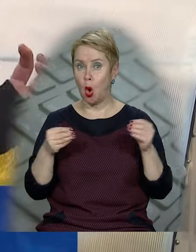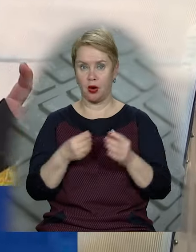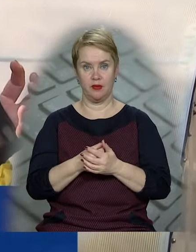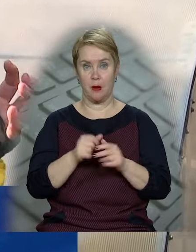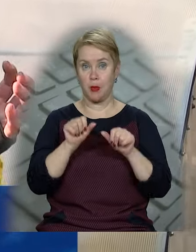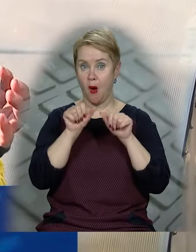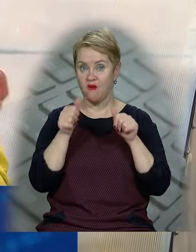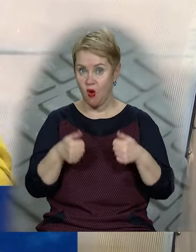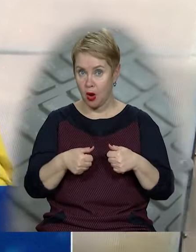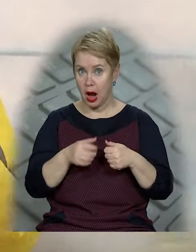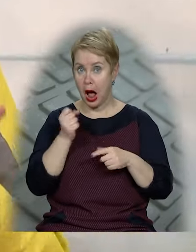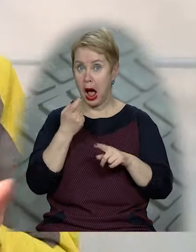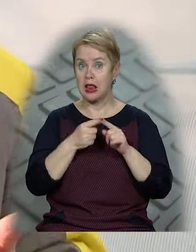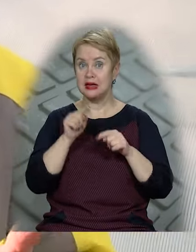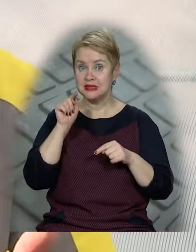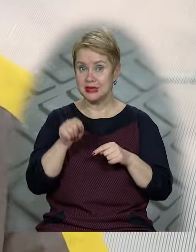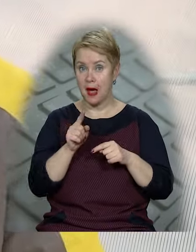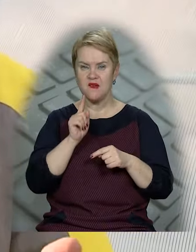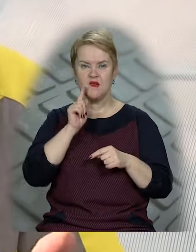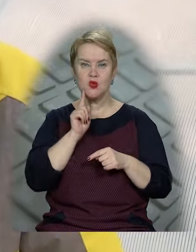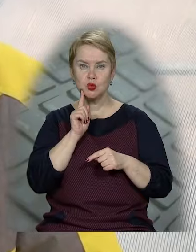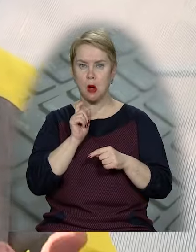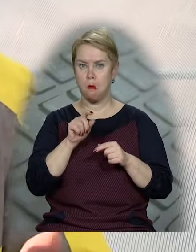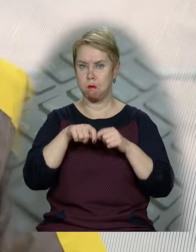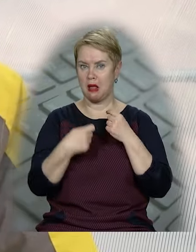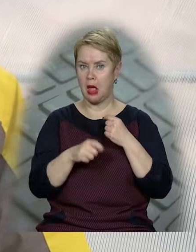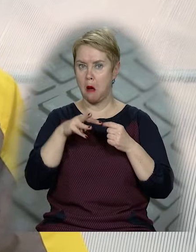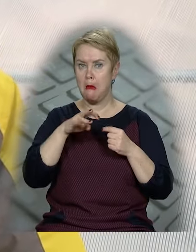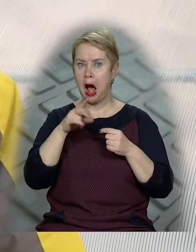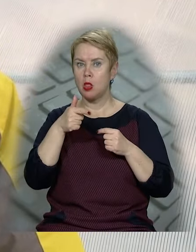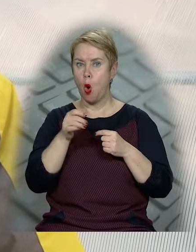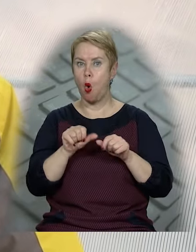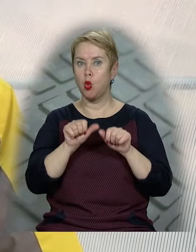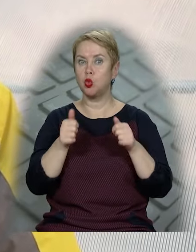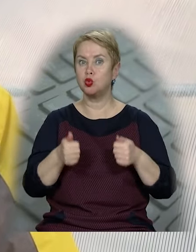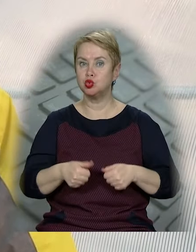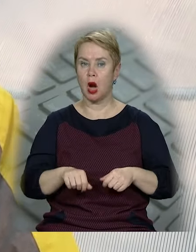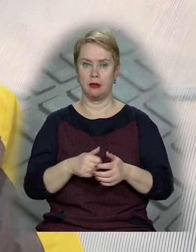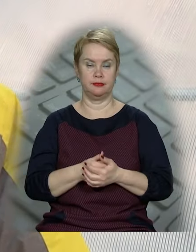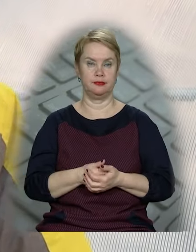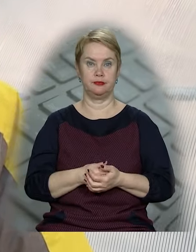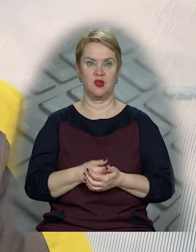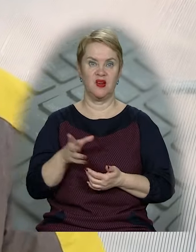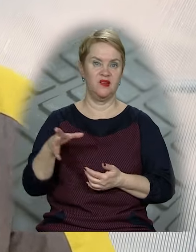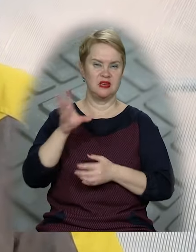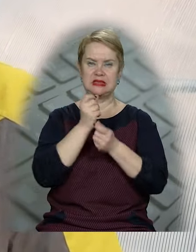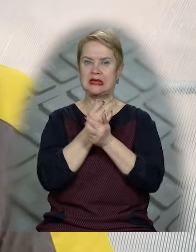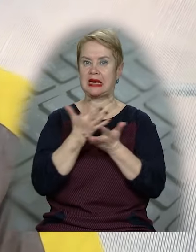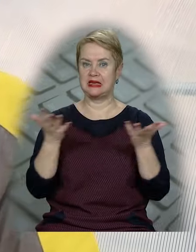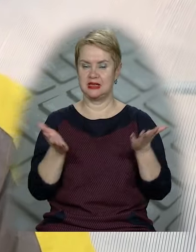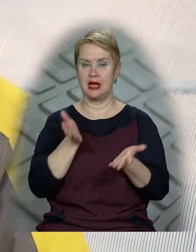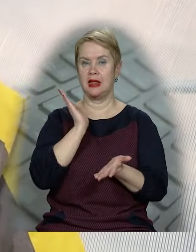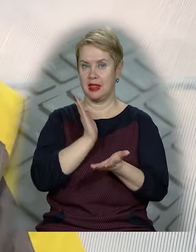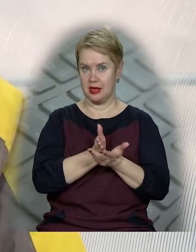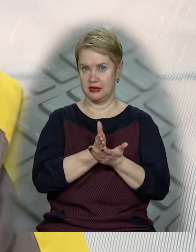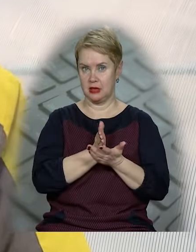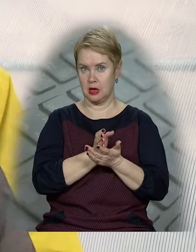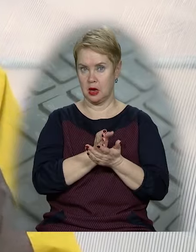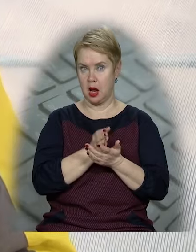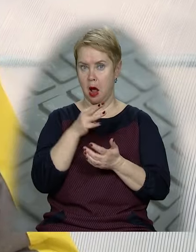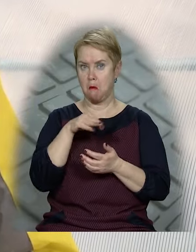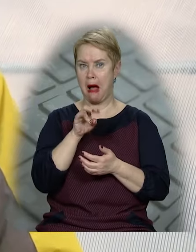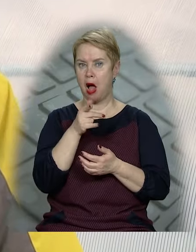по формі, але ж це присмак банан, манго, груша. От. Вони всі різні. Є